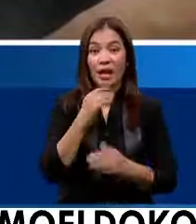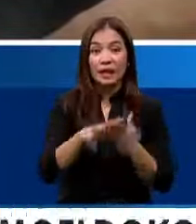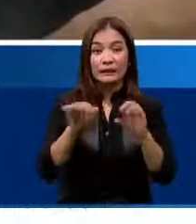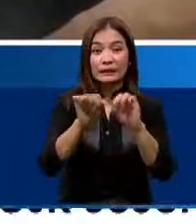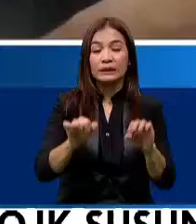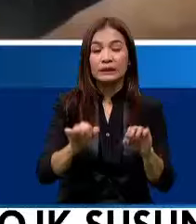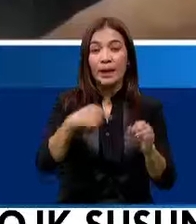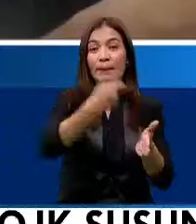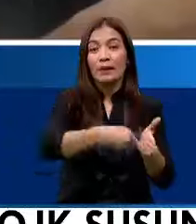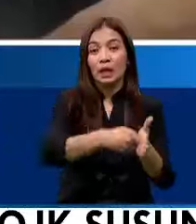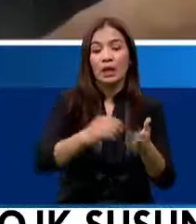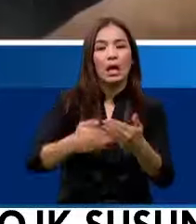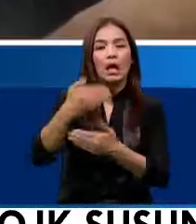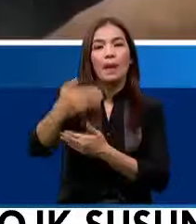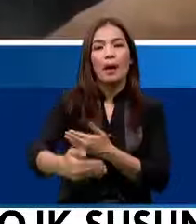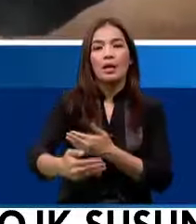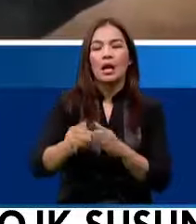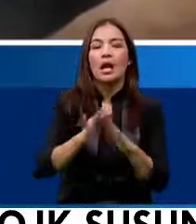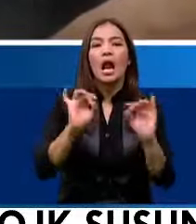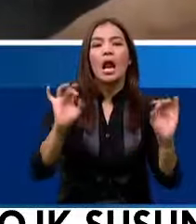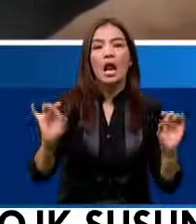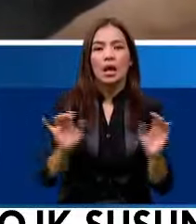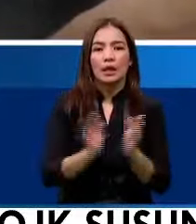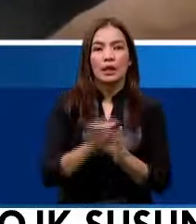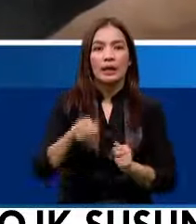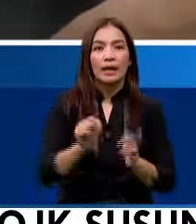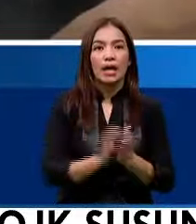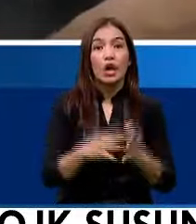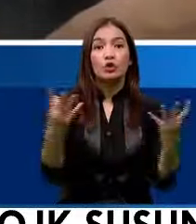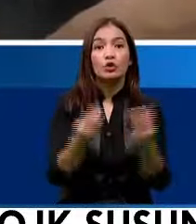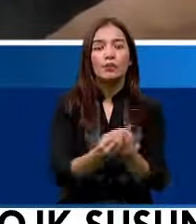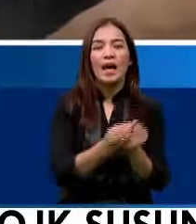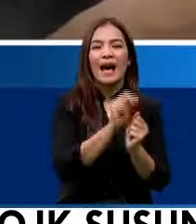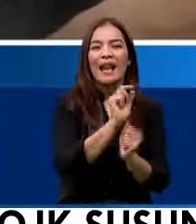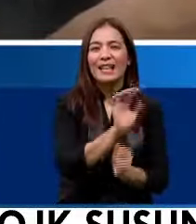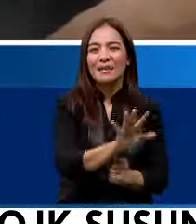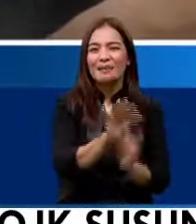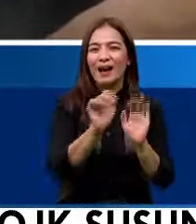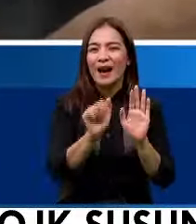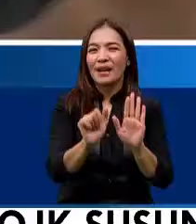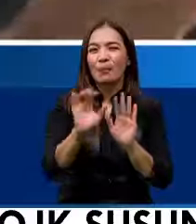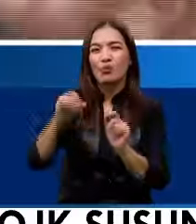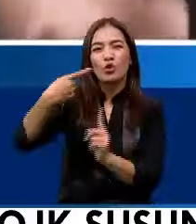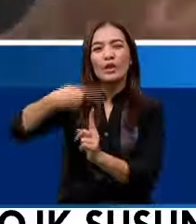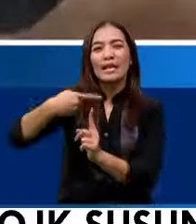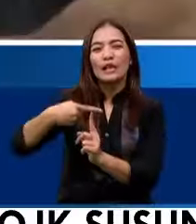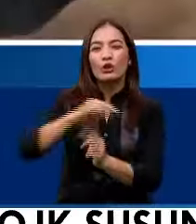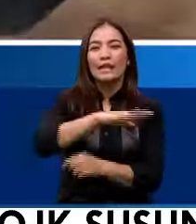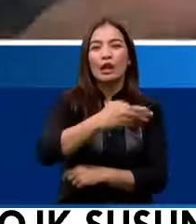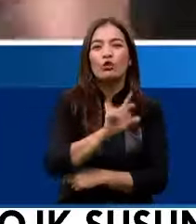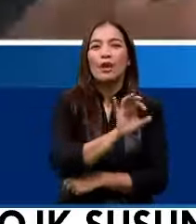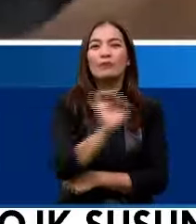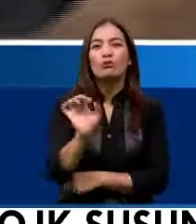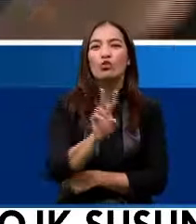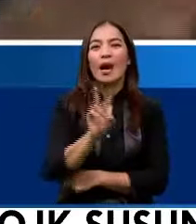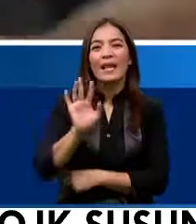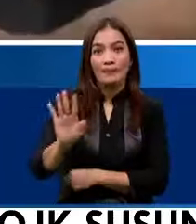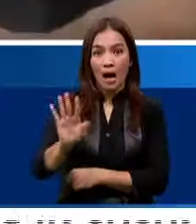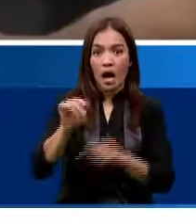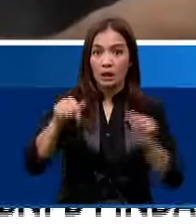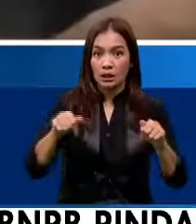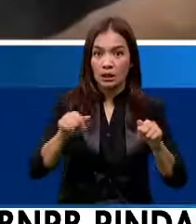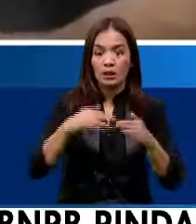seterusnya itu bisa sampai 686 triliun defisit kita di tahun 2020 2025 ya 2024 kan belum